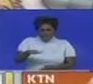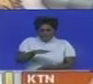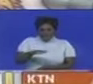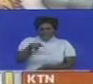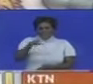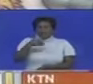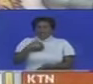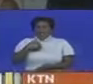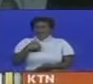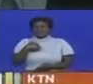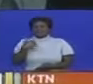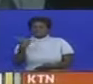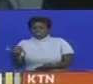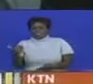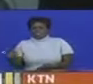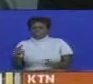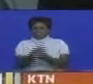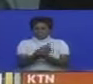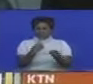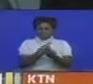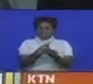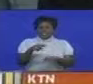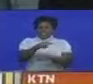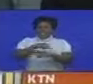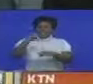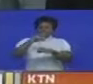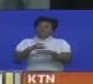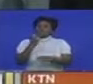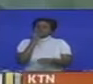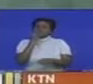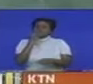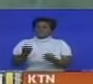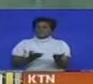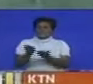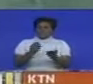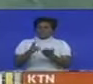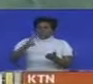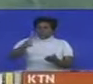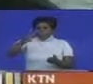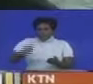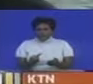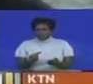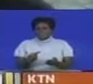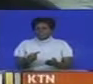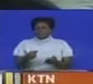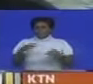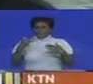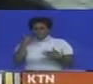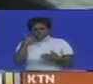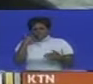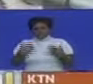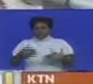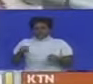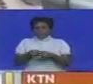imekuwa na watoto wengi sana. Hospitali hii ya kitaifa ambayo huhudumia wagonjwa takriban 2000 sasa inaomba usaidizi wa haraka, ikiwemo ule wa